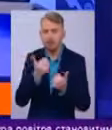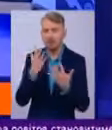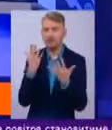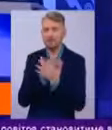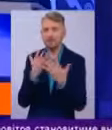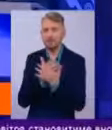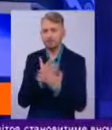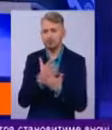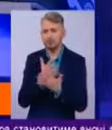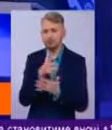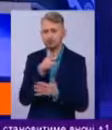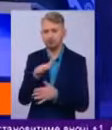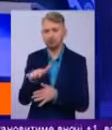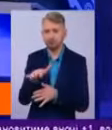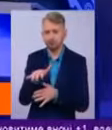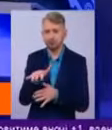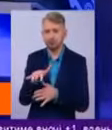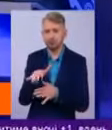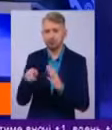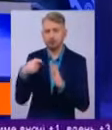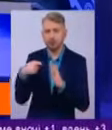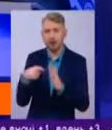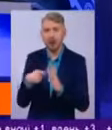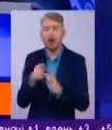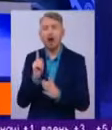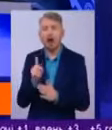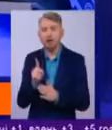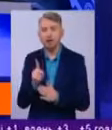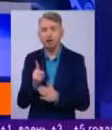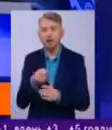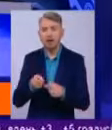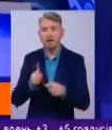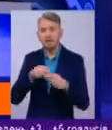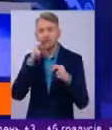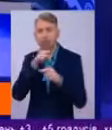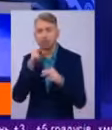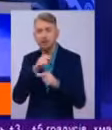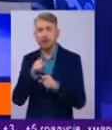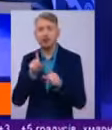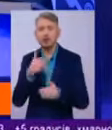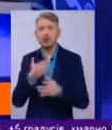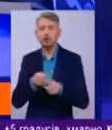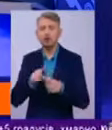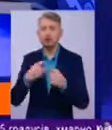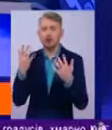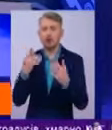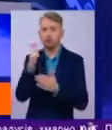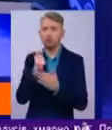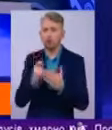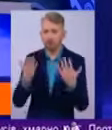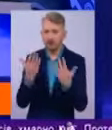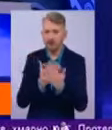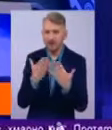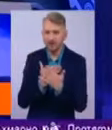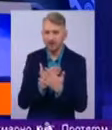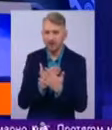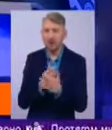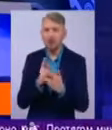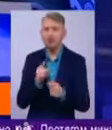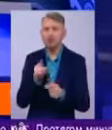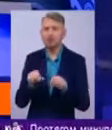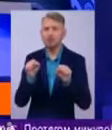в процесі, але менше з тим. І заразом ось ці помилки, навіть якщо це художній фільм, так, як